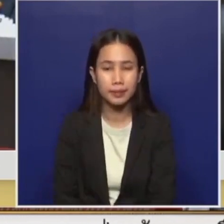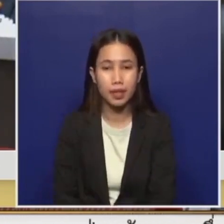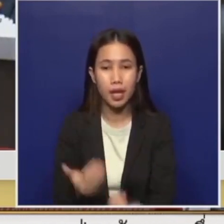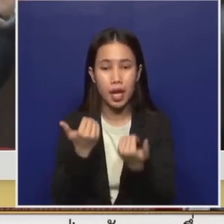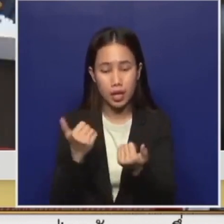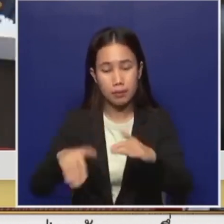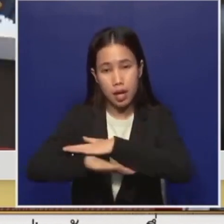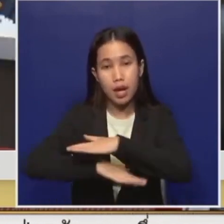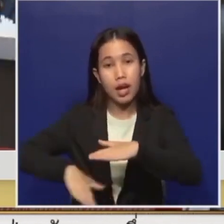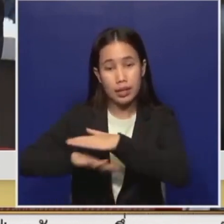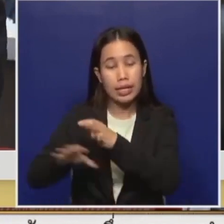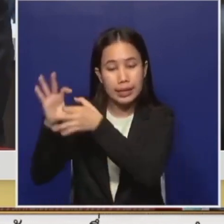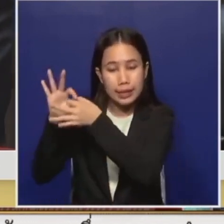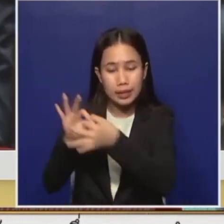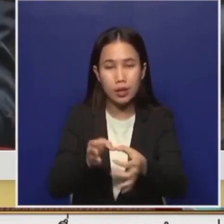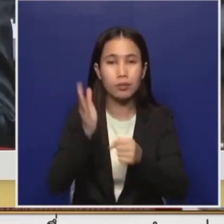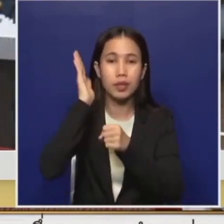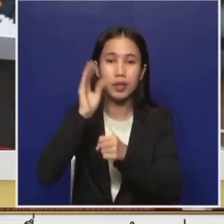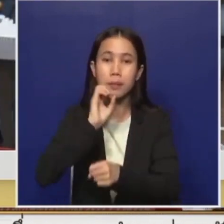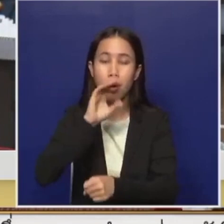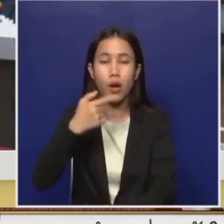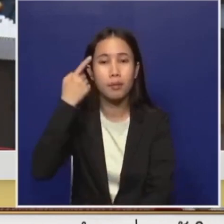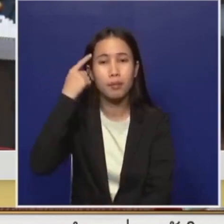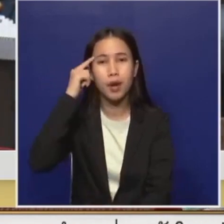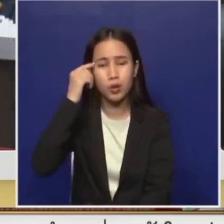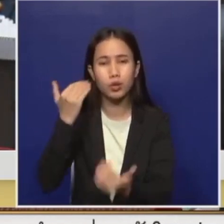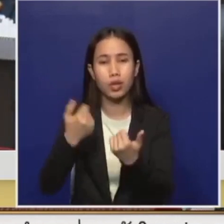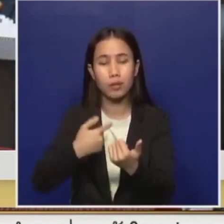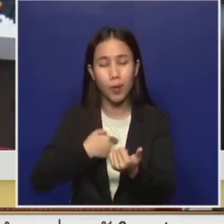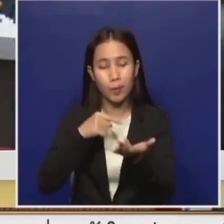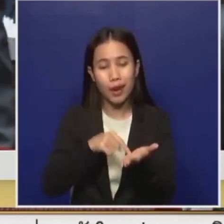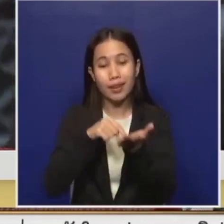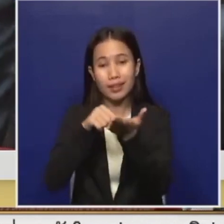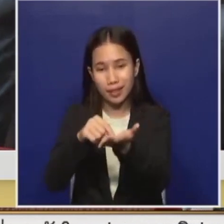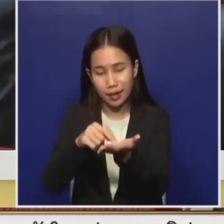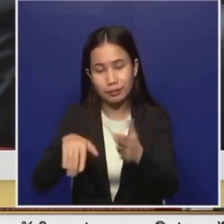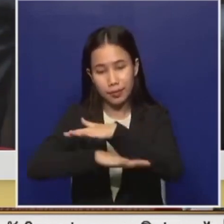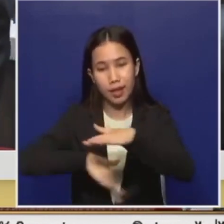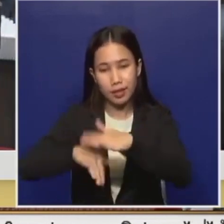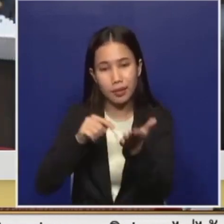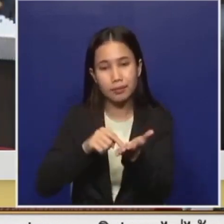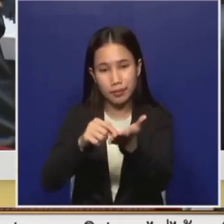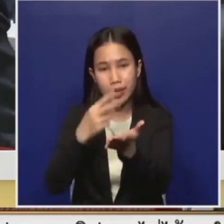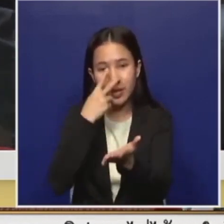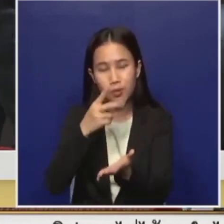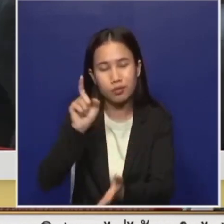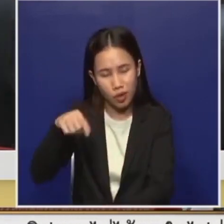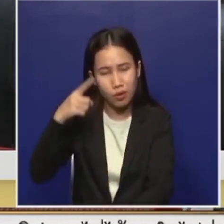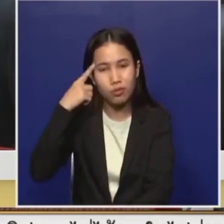ที่เกี่ยวเนองจากกอภิปรายมาท่านตอบไม่รู้ผมกเลยเอหกฐานมาแดงใหเหวาท่านต้องรู้เกี่วเกคไมฆพปลายเดม